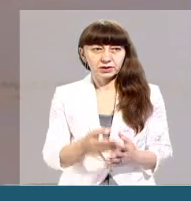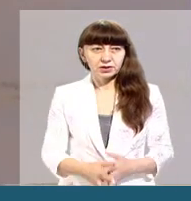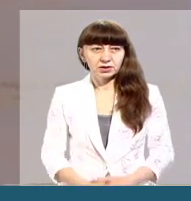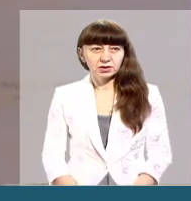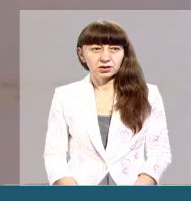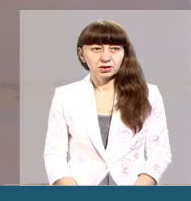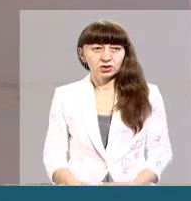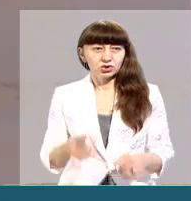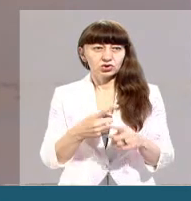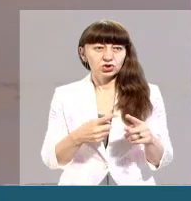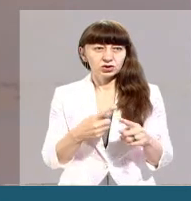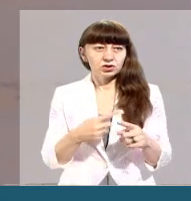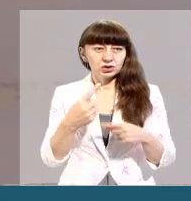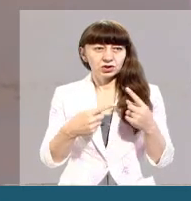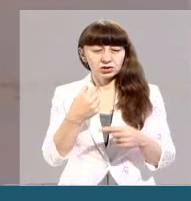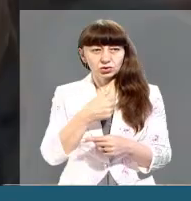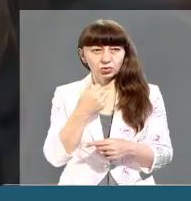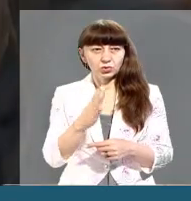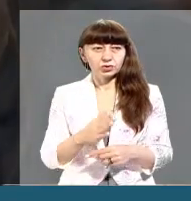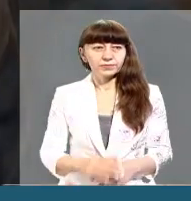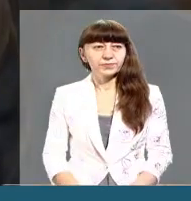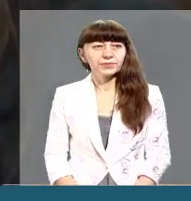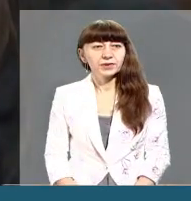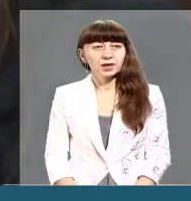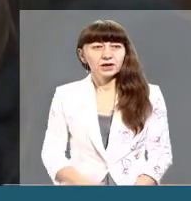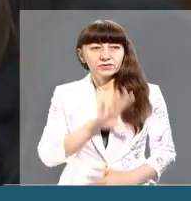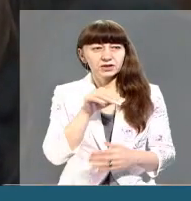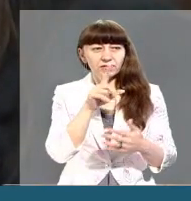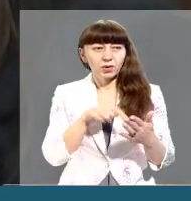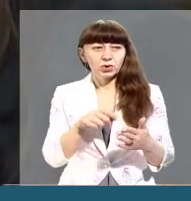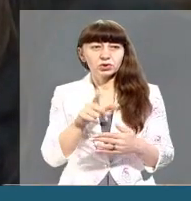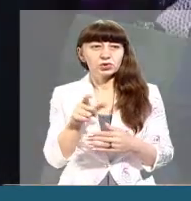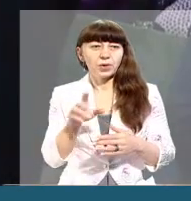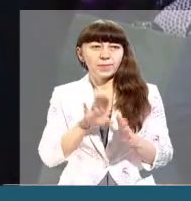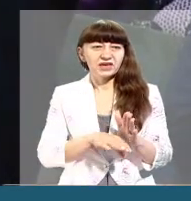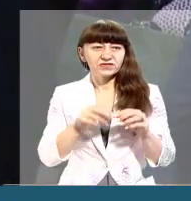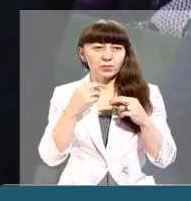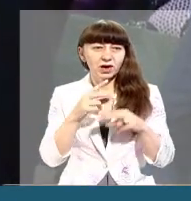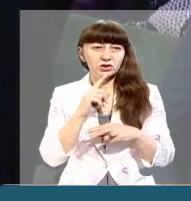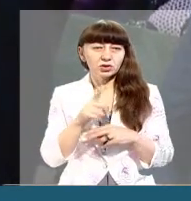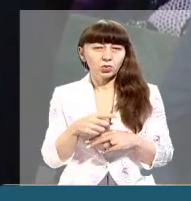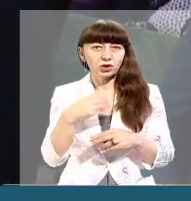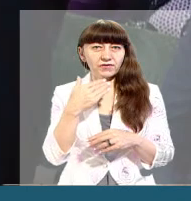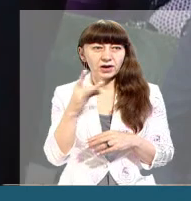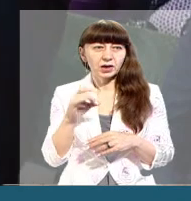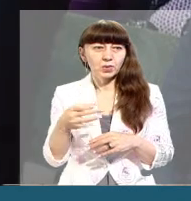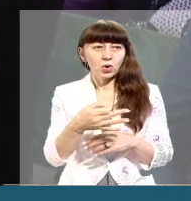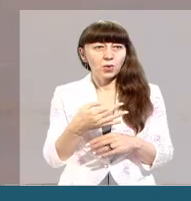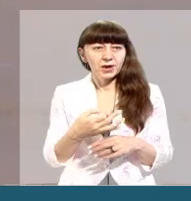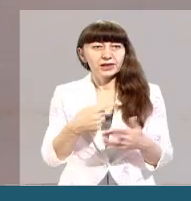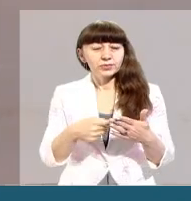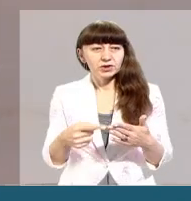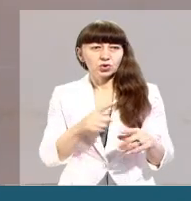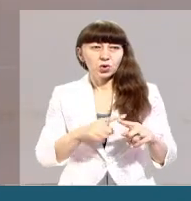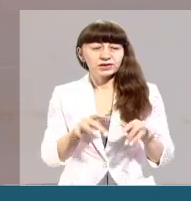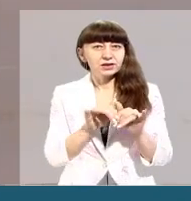Вот частично, да, на следующий год мы приступим. Все вопросы сельчан без внимания не останутся, отметил глава региона, отметив при этом